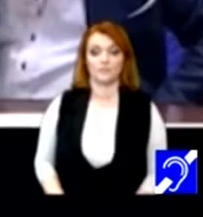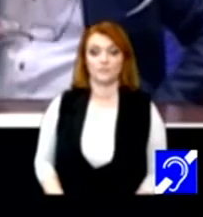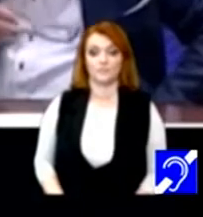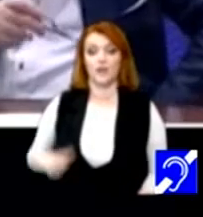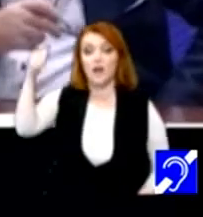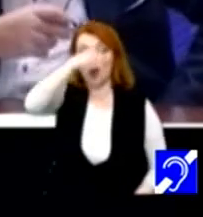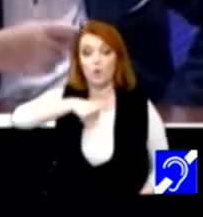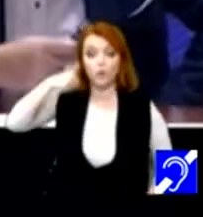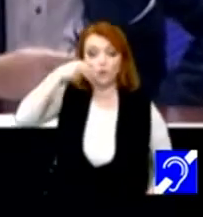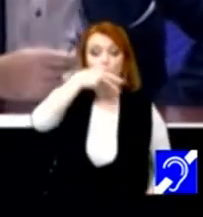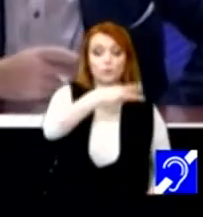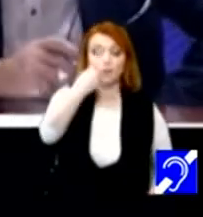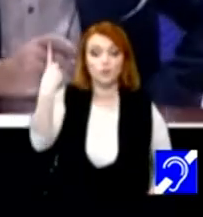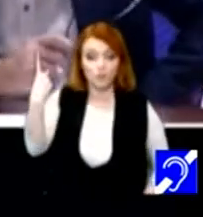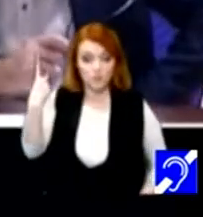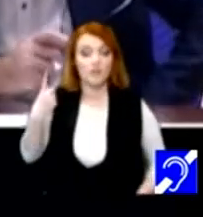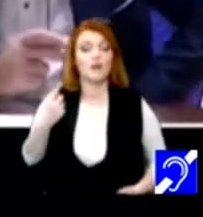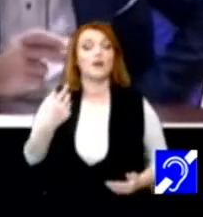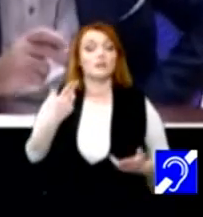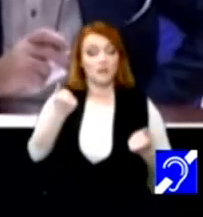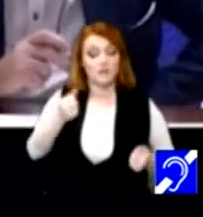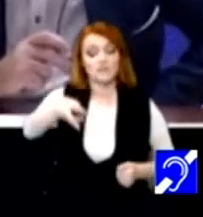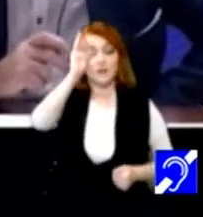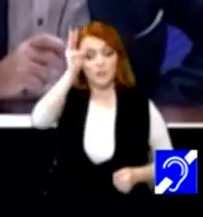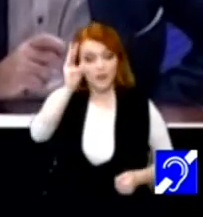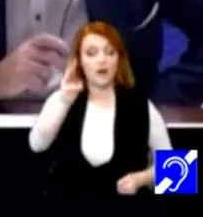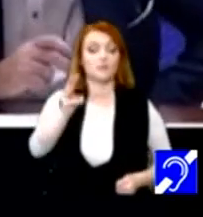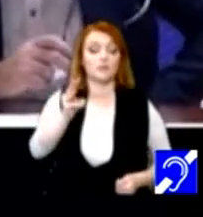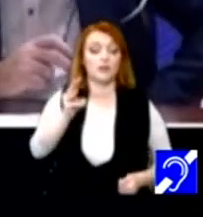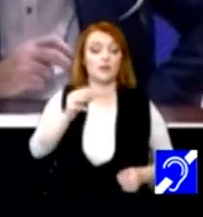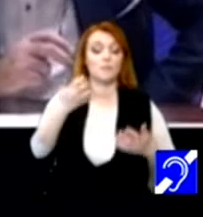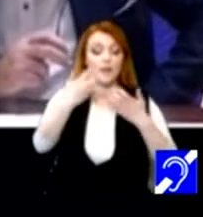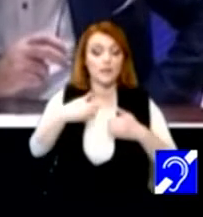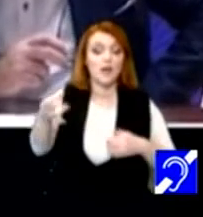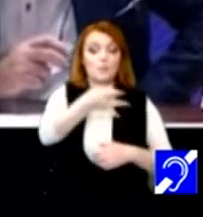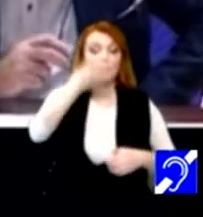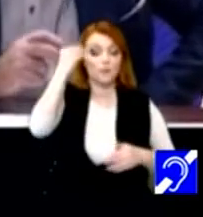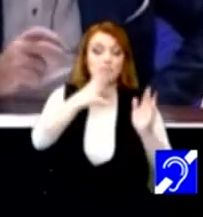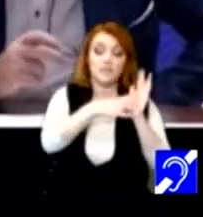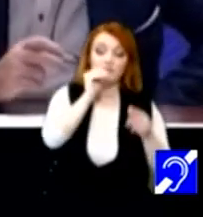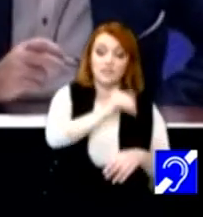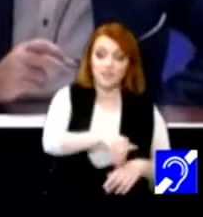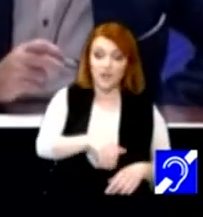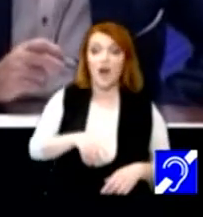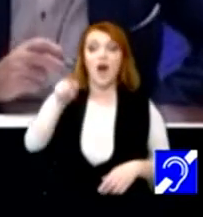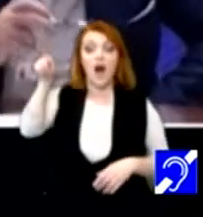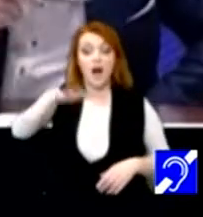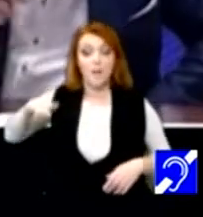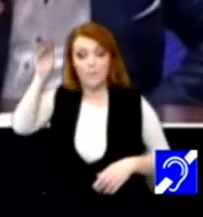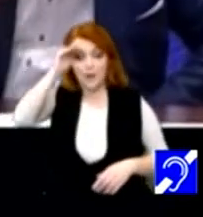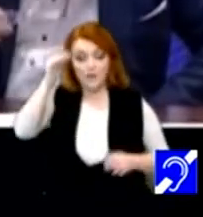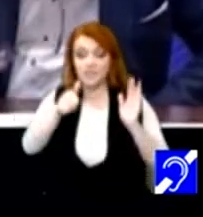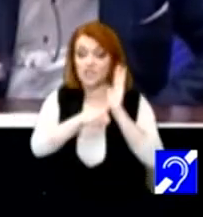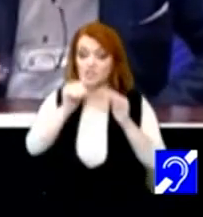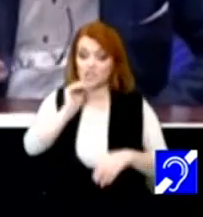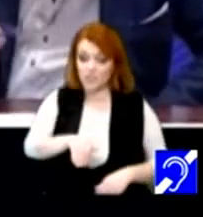În 2021, noi estimăm că salariul în Republica Moldova este de 9.200 de lei, iar în stânga Nistrului de 6.100 de lei.